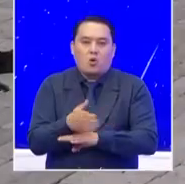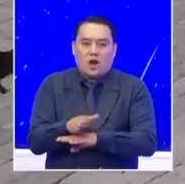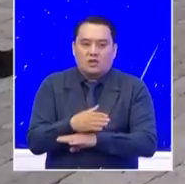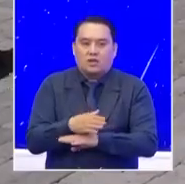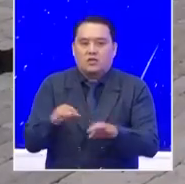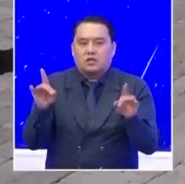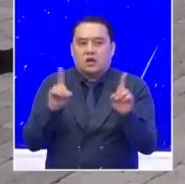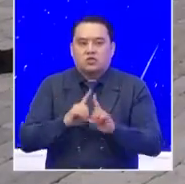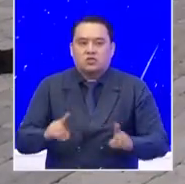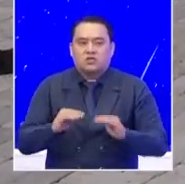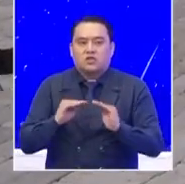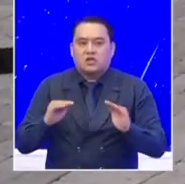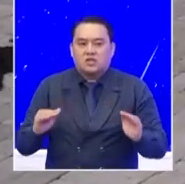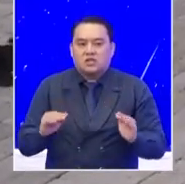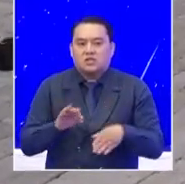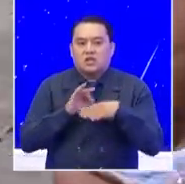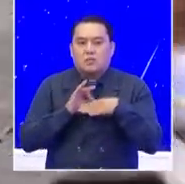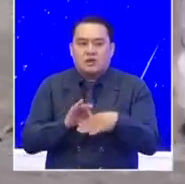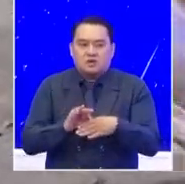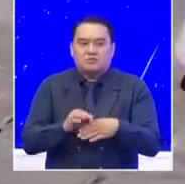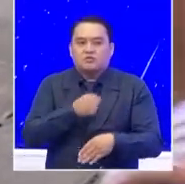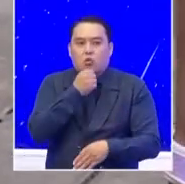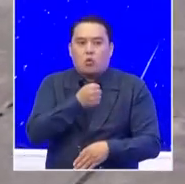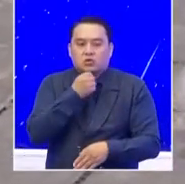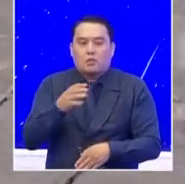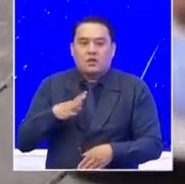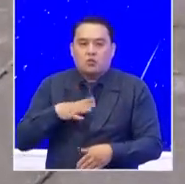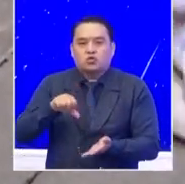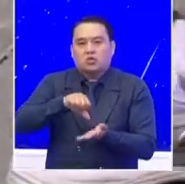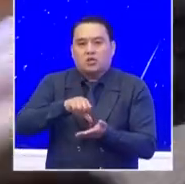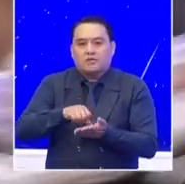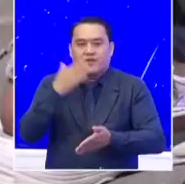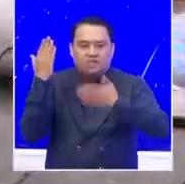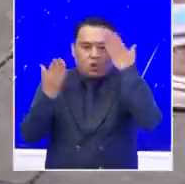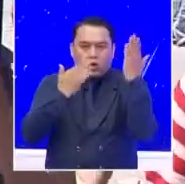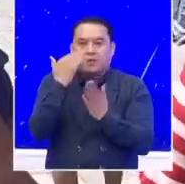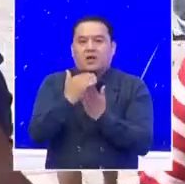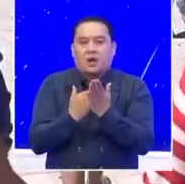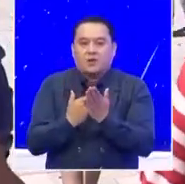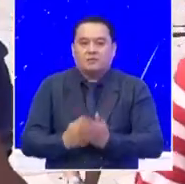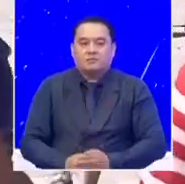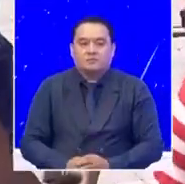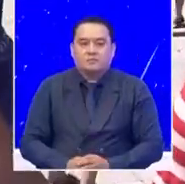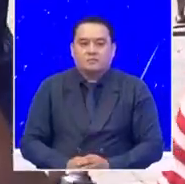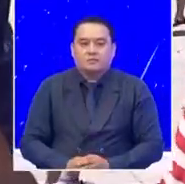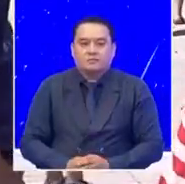Так, неожиданно для себя, дети и сопровождающие их взрослые стали участниками веселой программы.